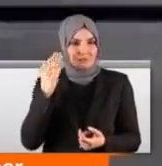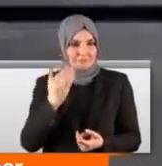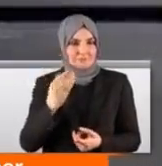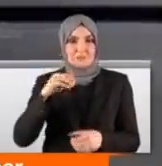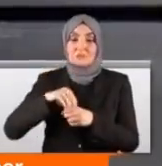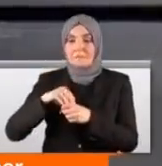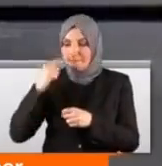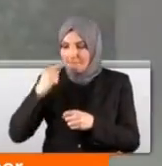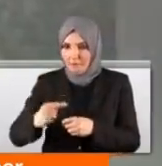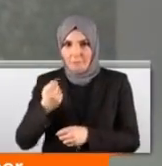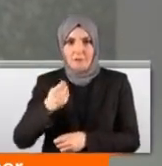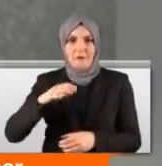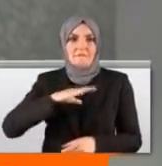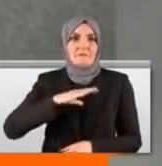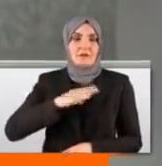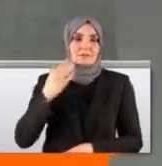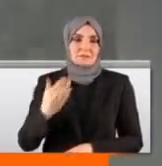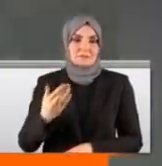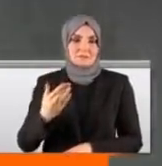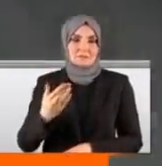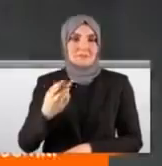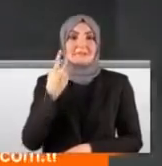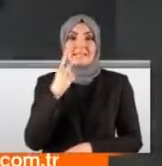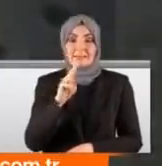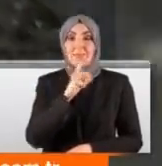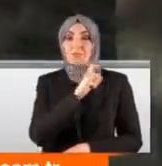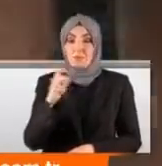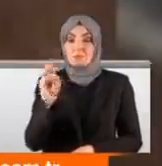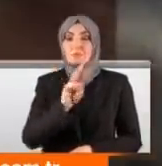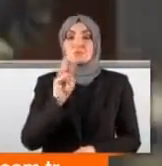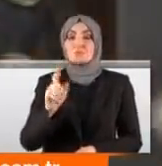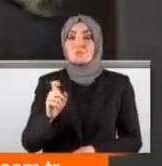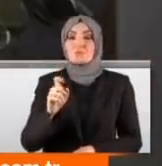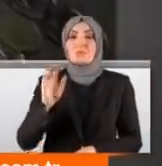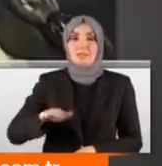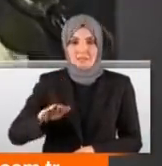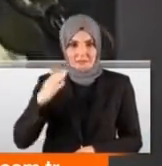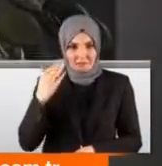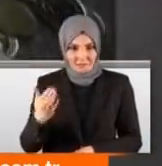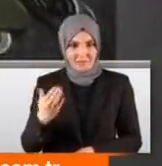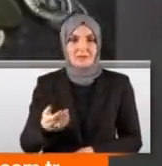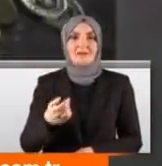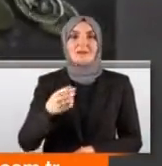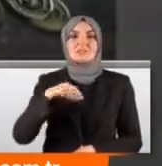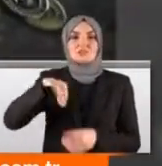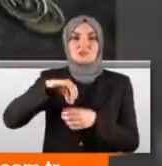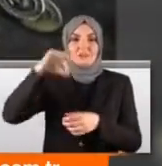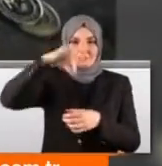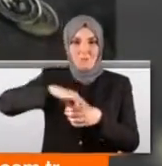gördü kutusundan 2939 lira ve sallama çay poşetleri çıktı